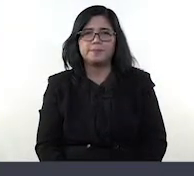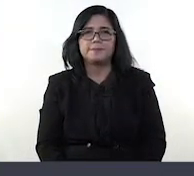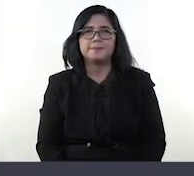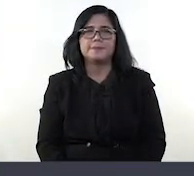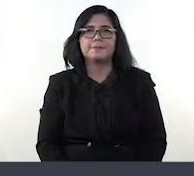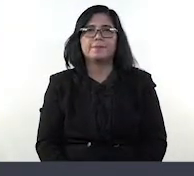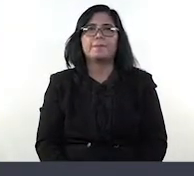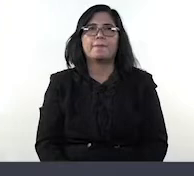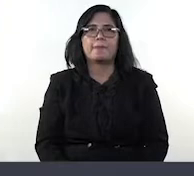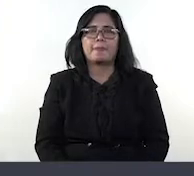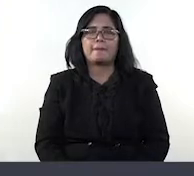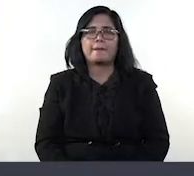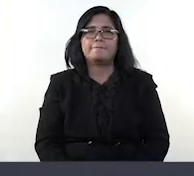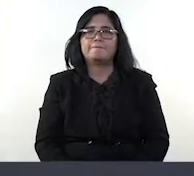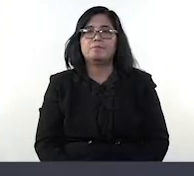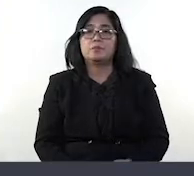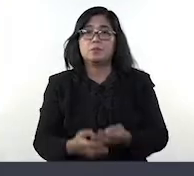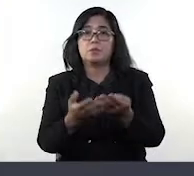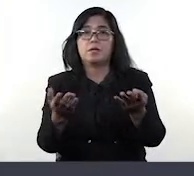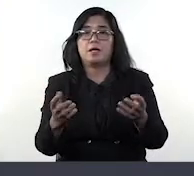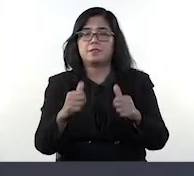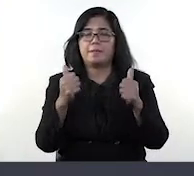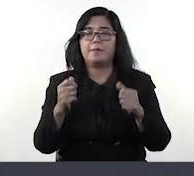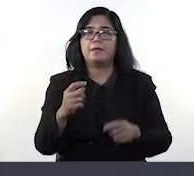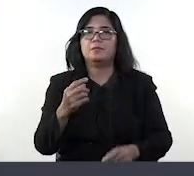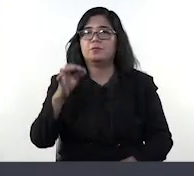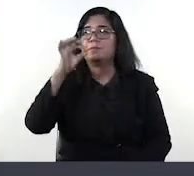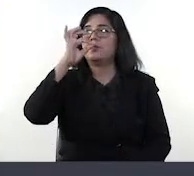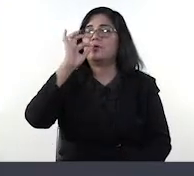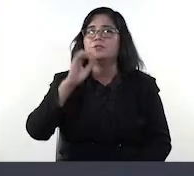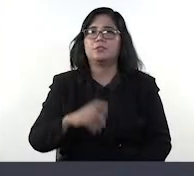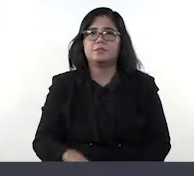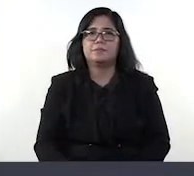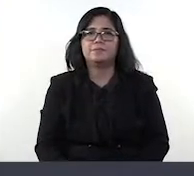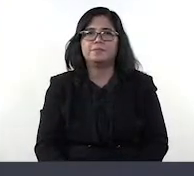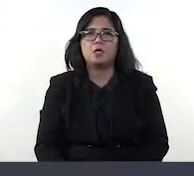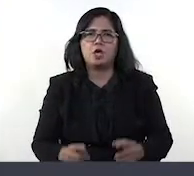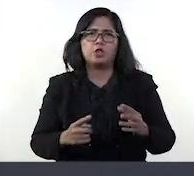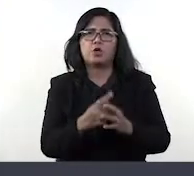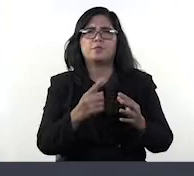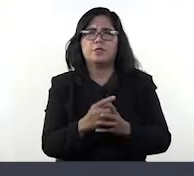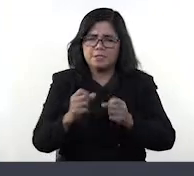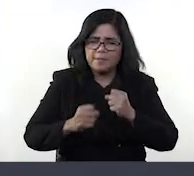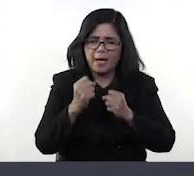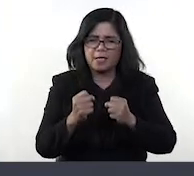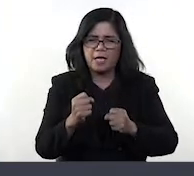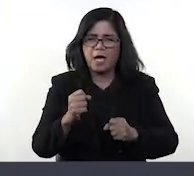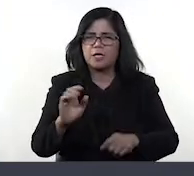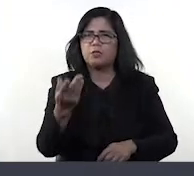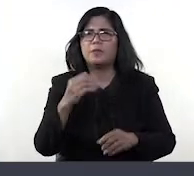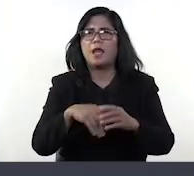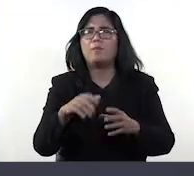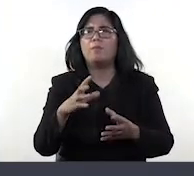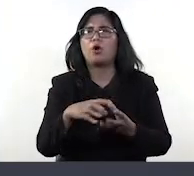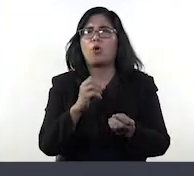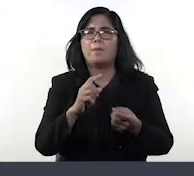suci setiap saudara siapkan diri saudara untuk perjamuan Suci terobosan-terobosan Semangat bagi